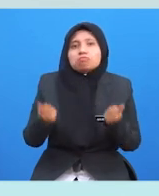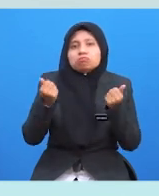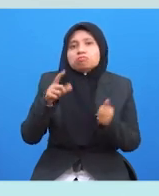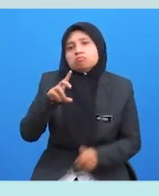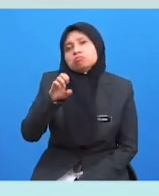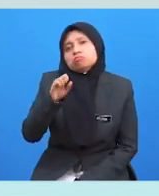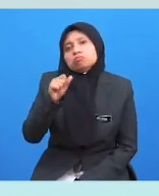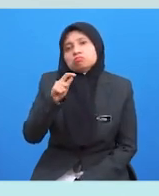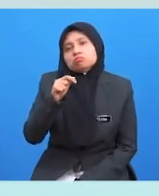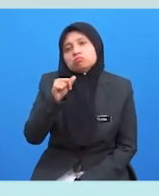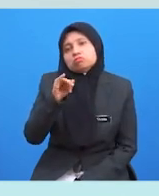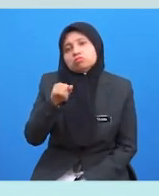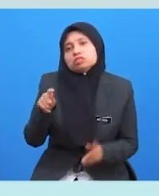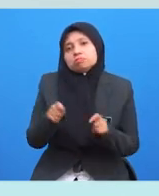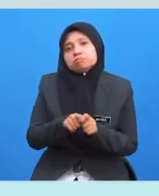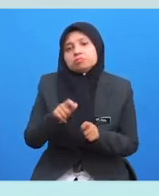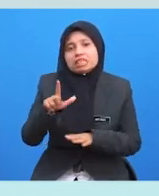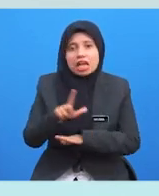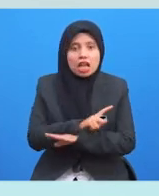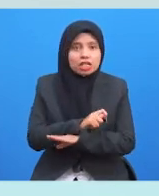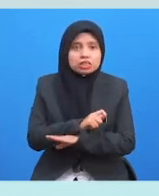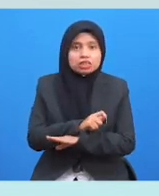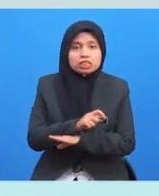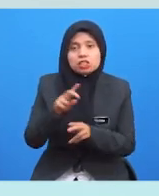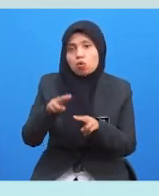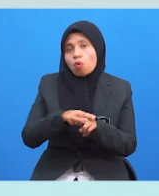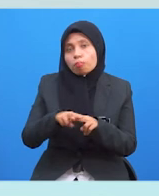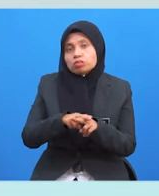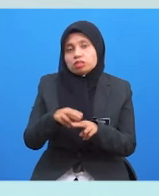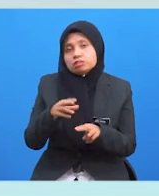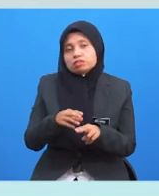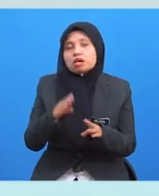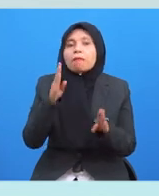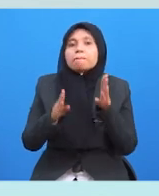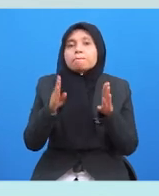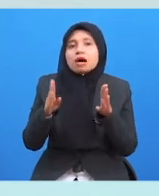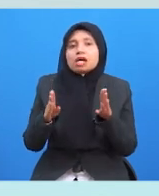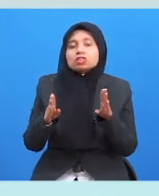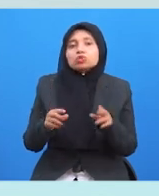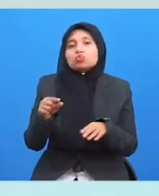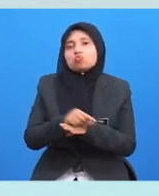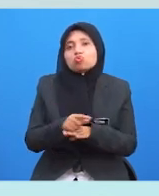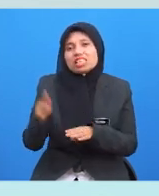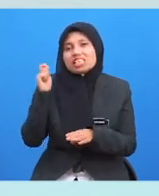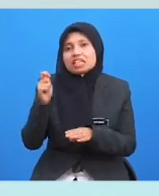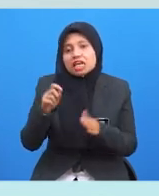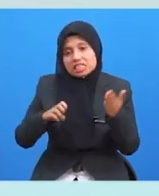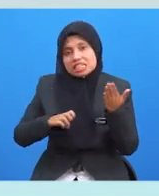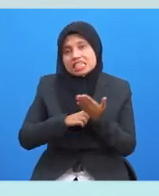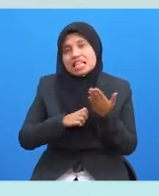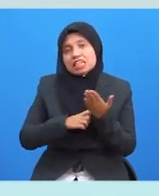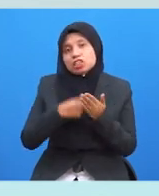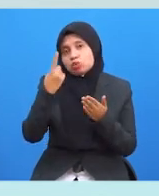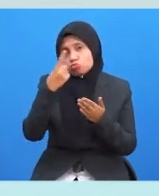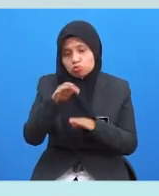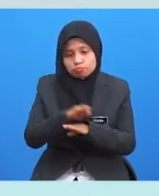lestari seperti LRT, komuter dan bas menggunakan tenaga elektrik